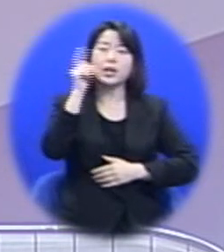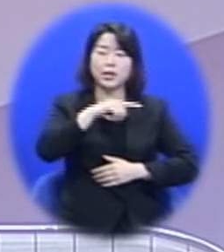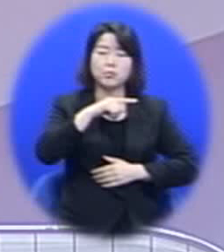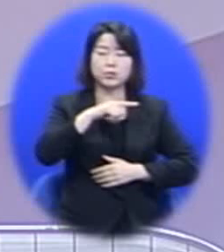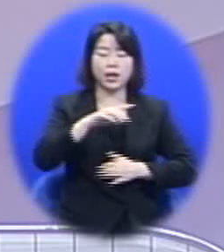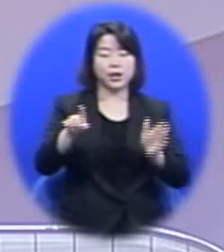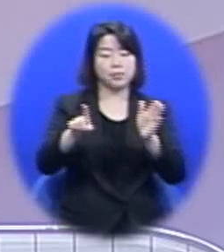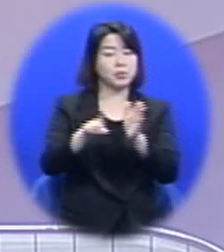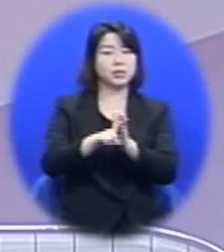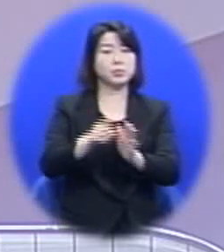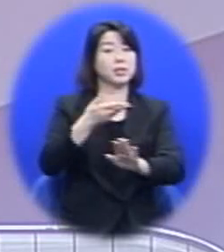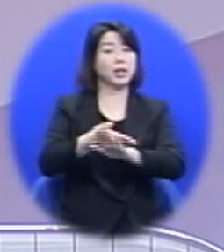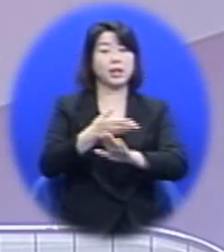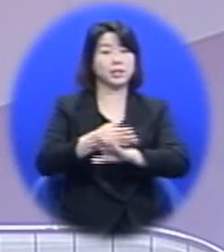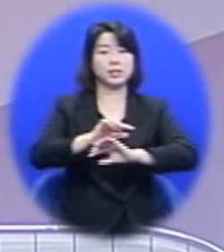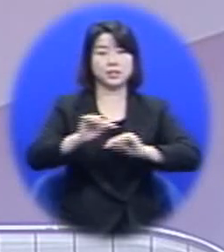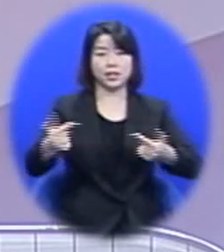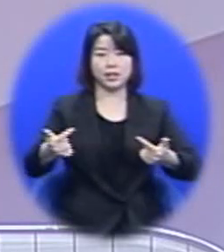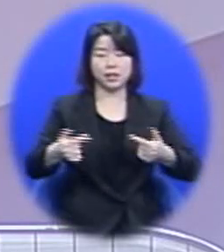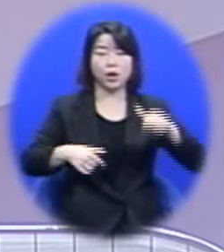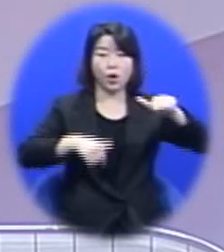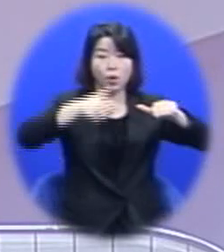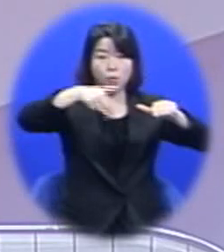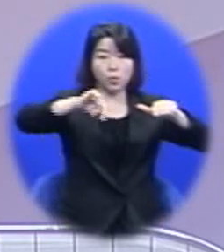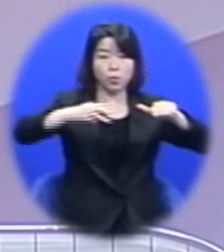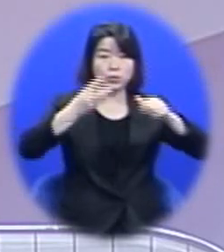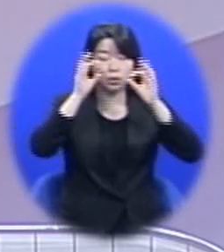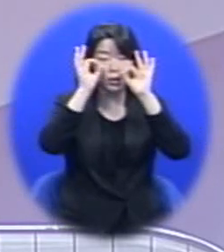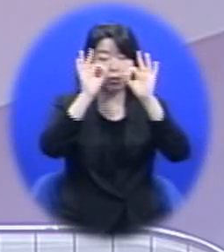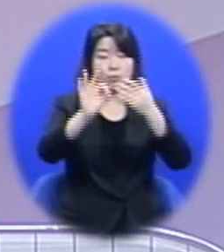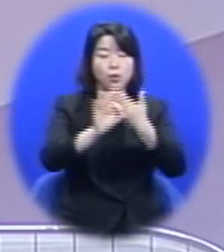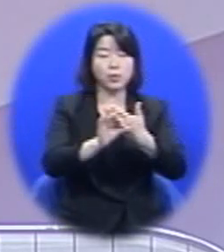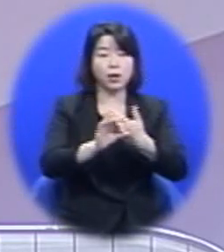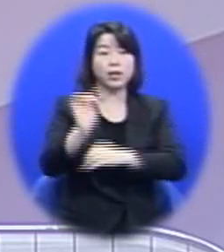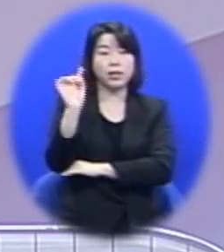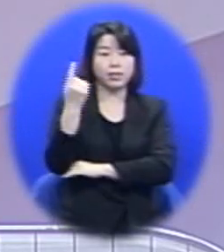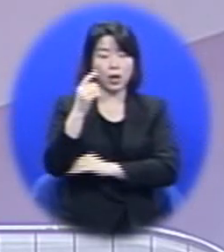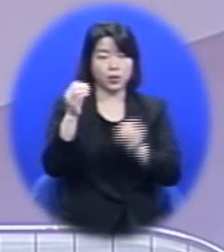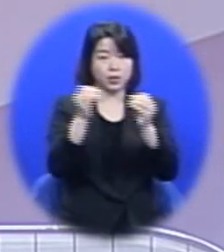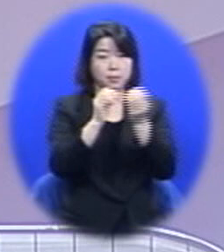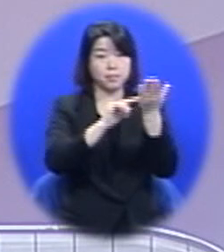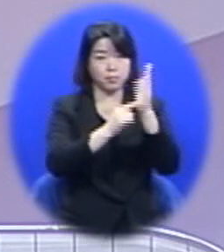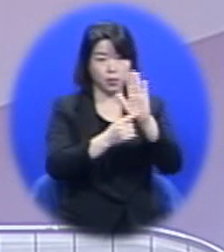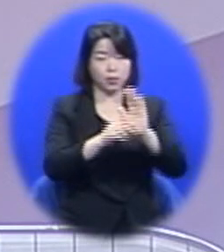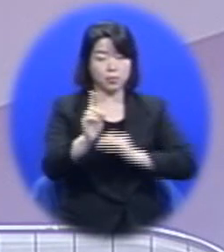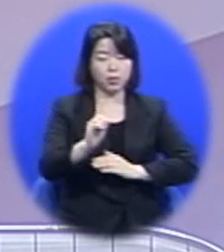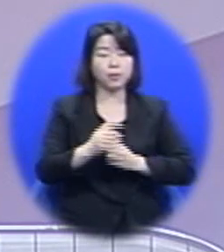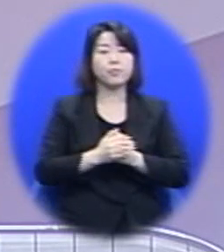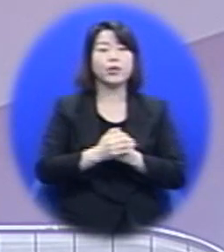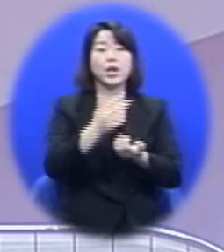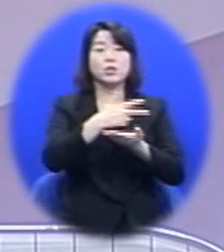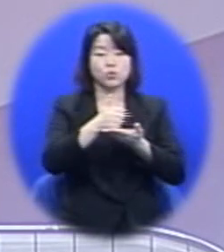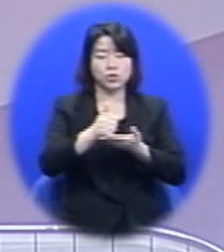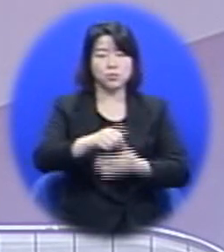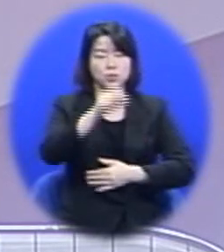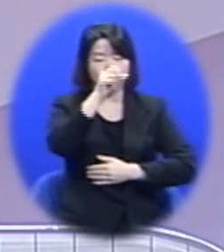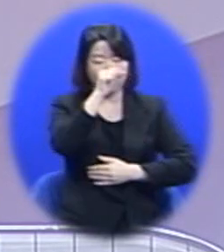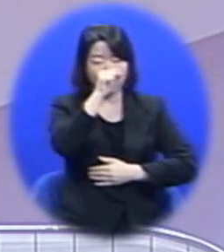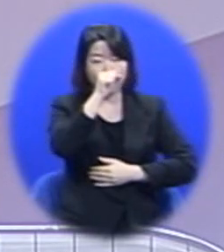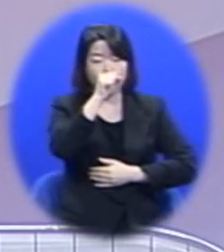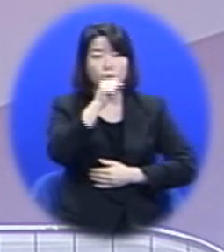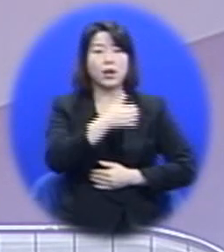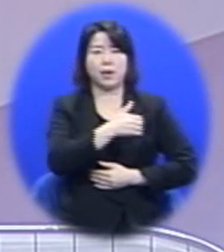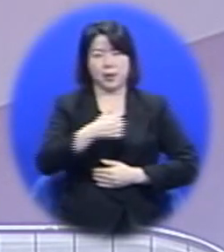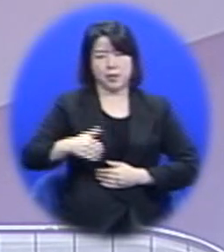믿음이 달라지지 않았다는 거죠. 5절에 보면 다윗이 이렇게 표현합니다. 주님은 선하시며